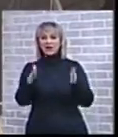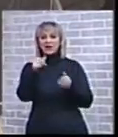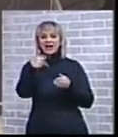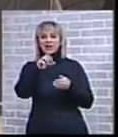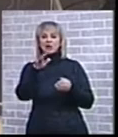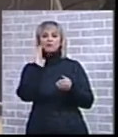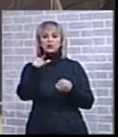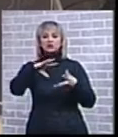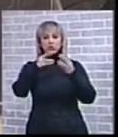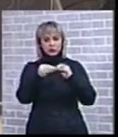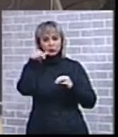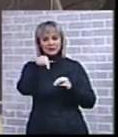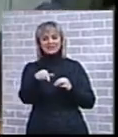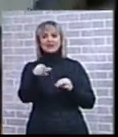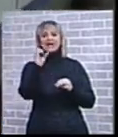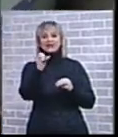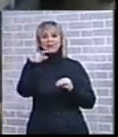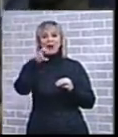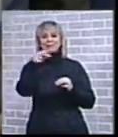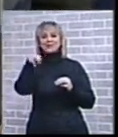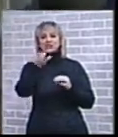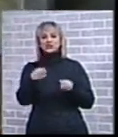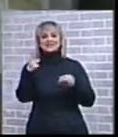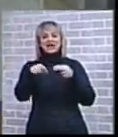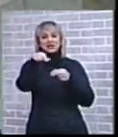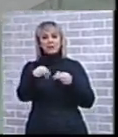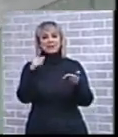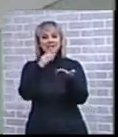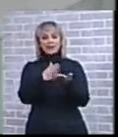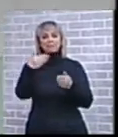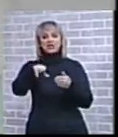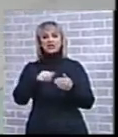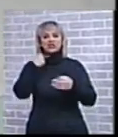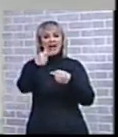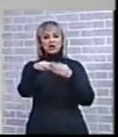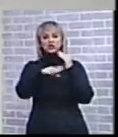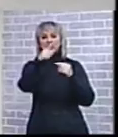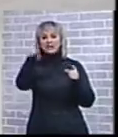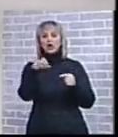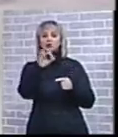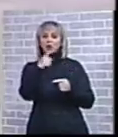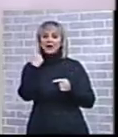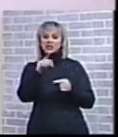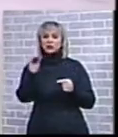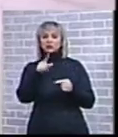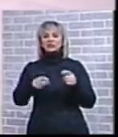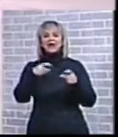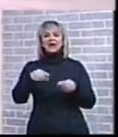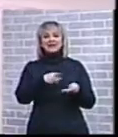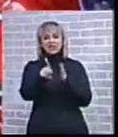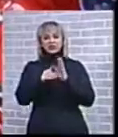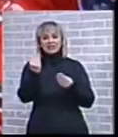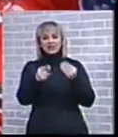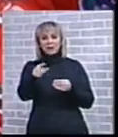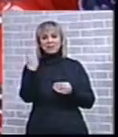Горелова становится результативным. Евгений Попитич замыкает прострельную передачу на дальней штанге 0-1. Южане разбегались ближе к